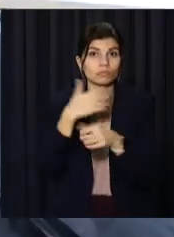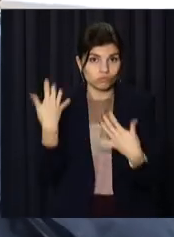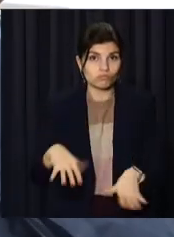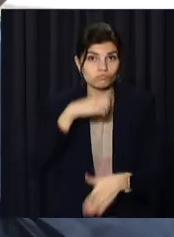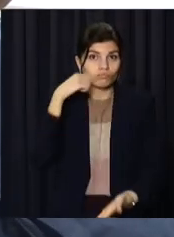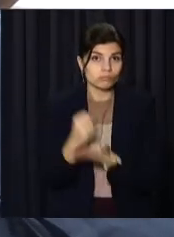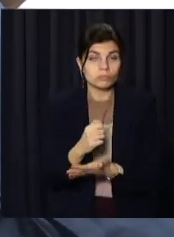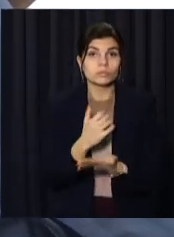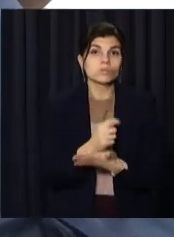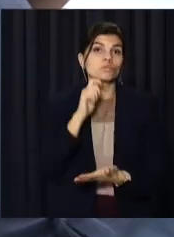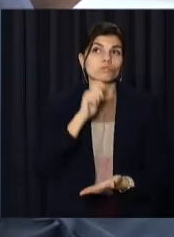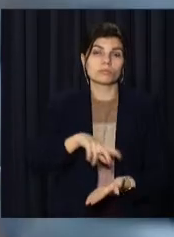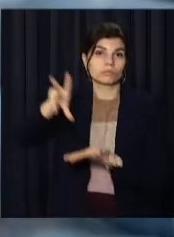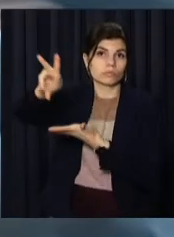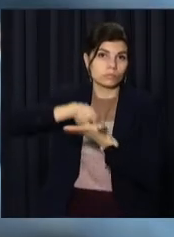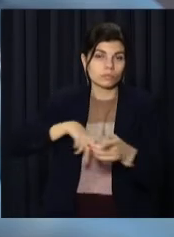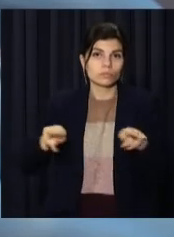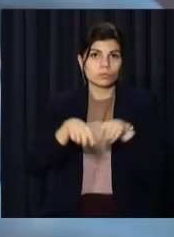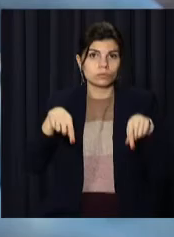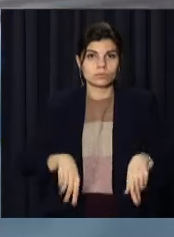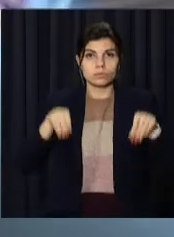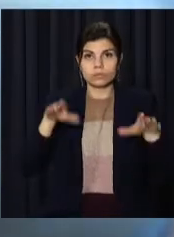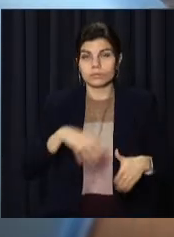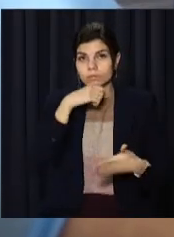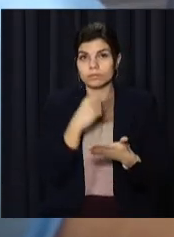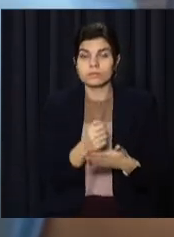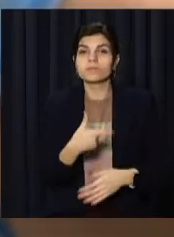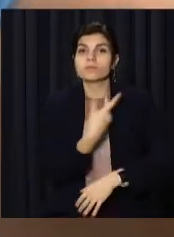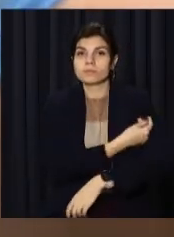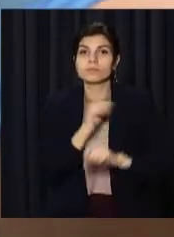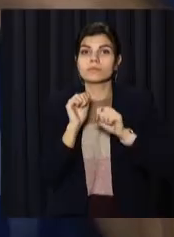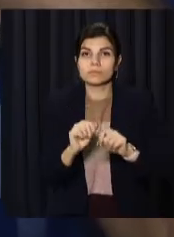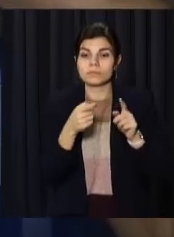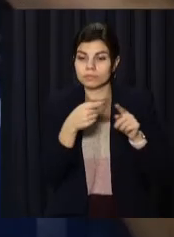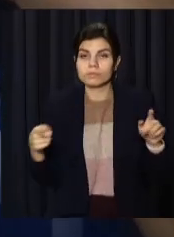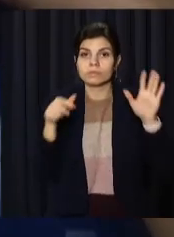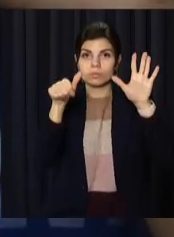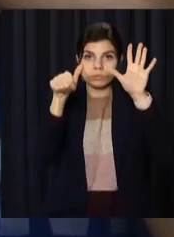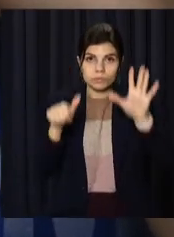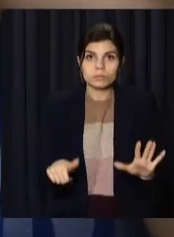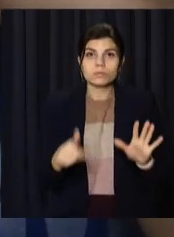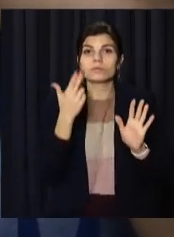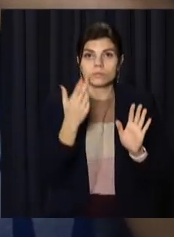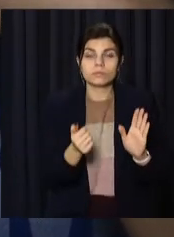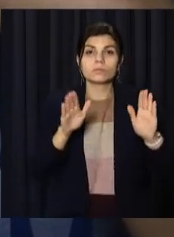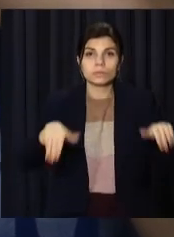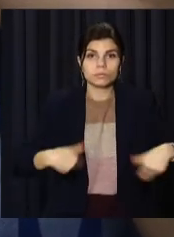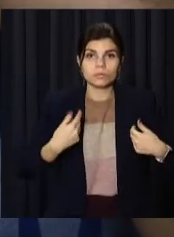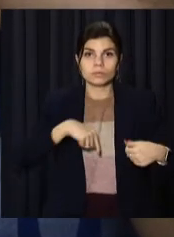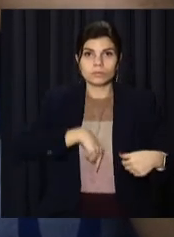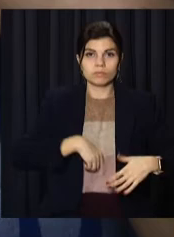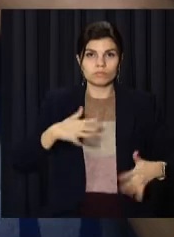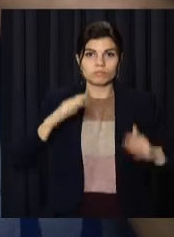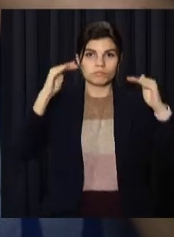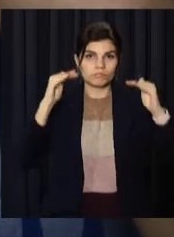Європейський центр з профілактики та контролю захворювань дійшов висновку – вакцина захищає протягом 6 місяців, після чого